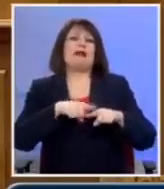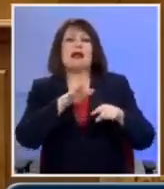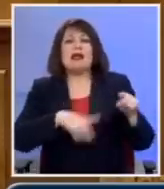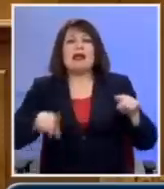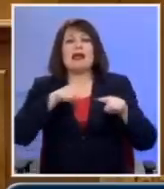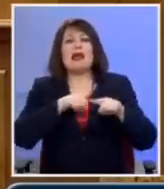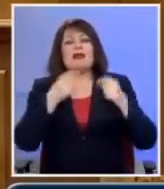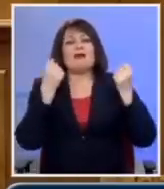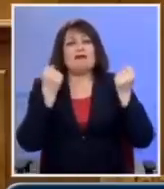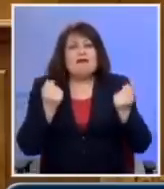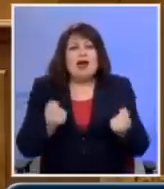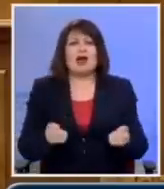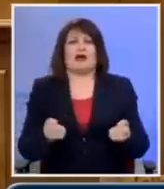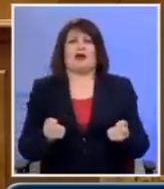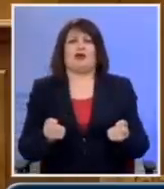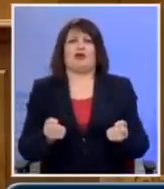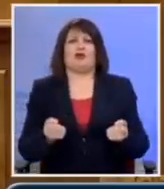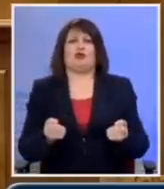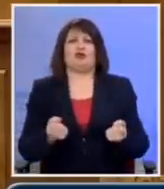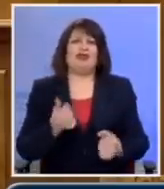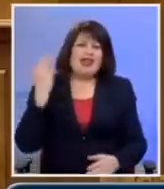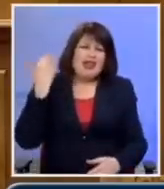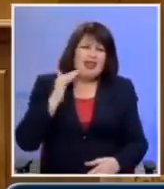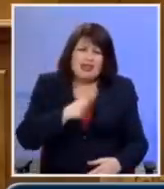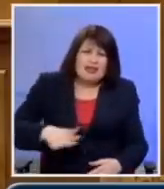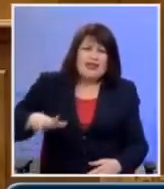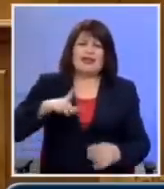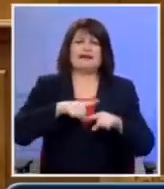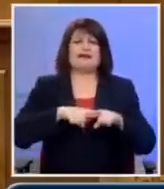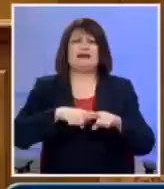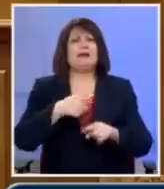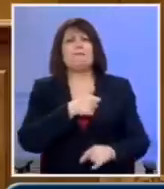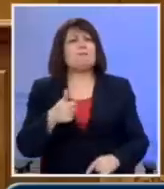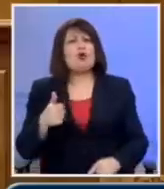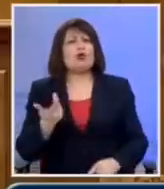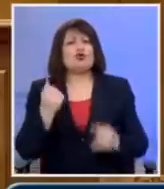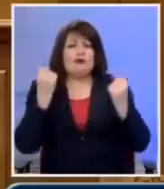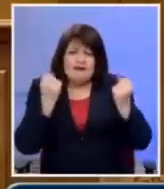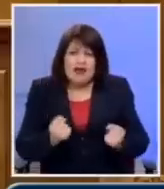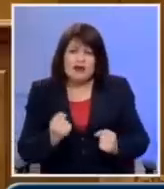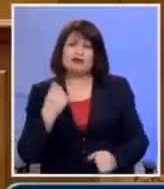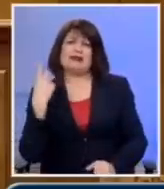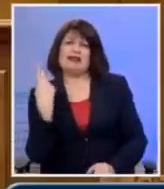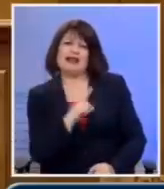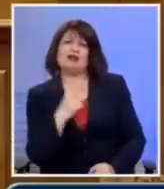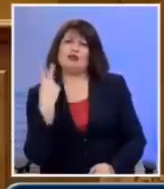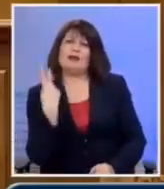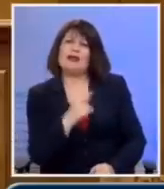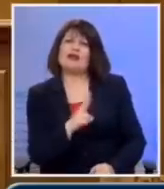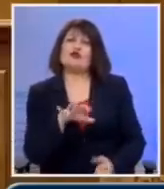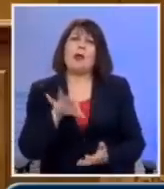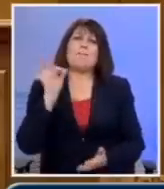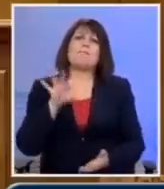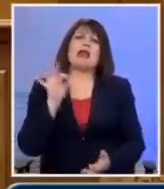φορτωμένου. Φορτωμένου όχι με τις θυσίες του ελληνικού λαού, αλλά φορτωμένου και με τις δικές σας